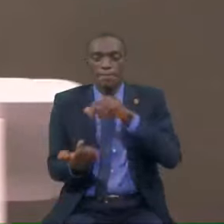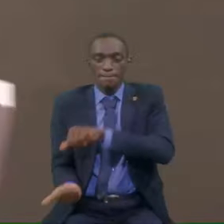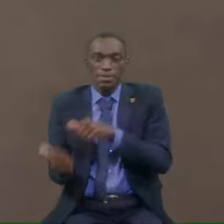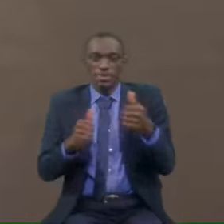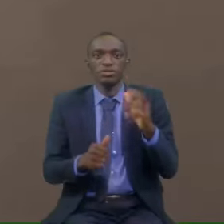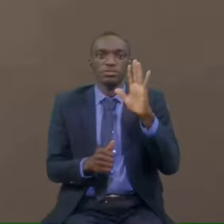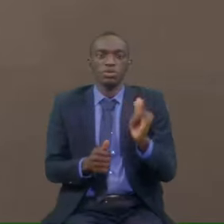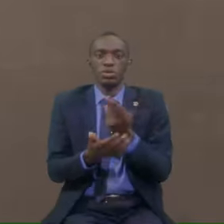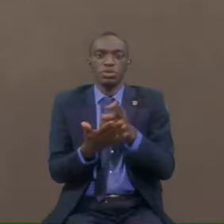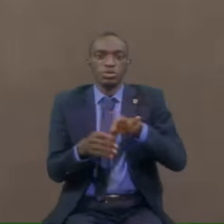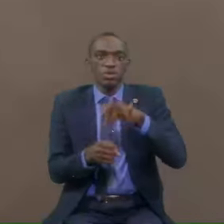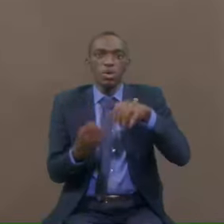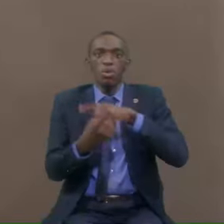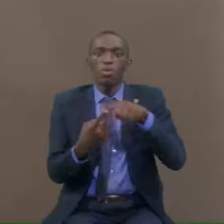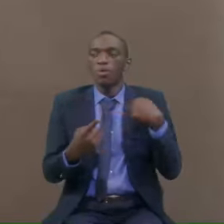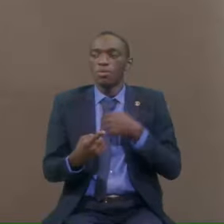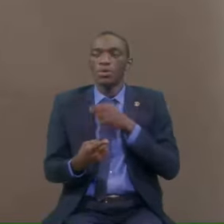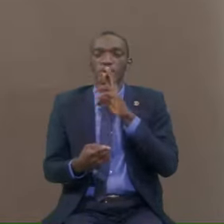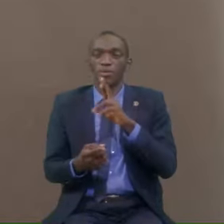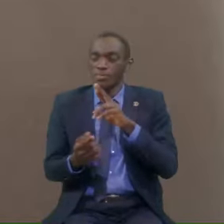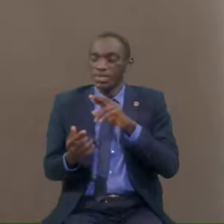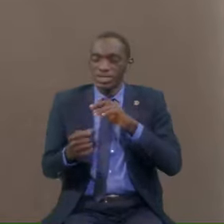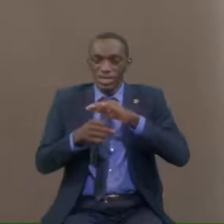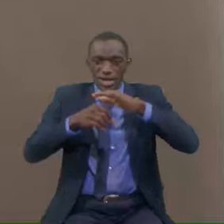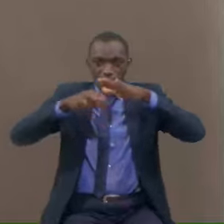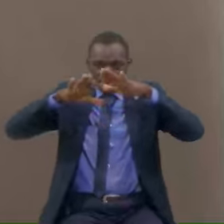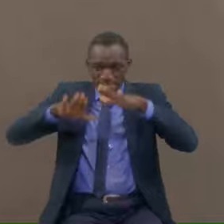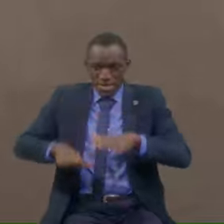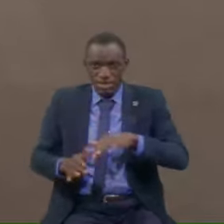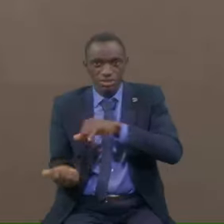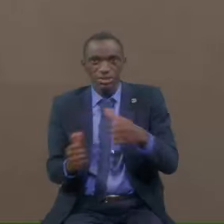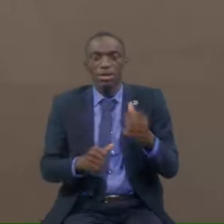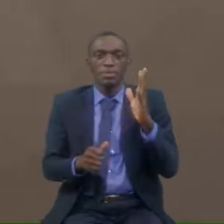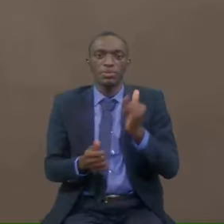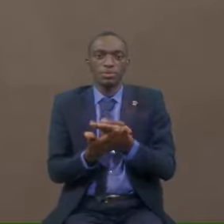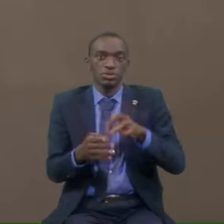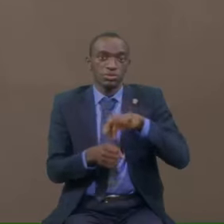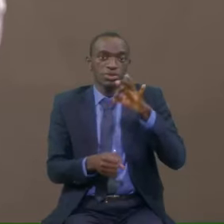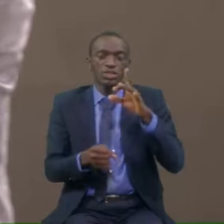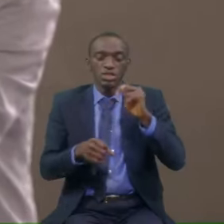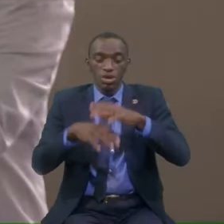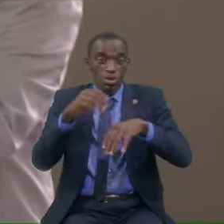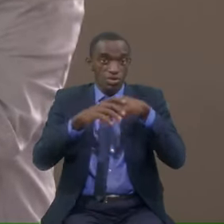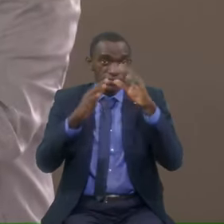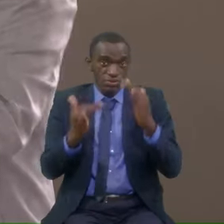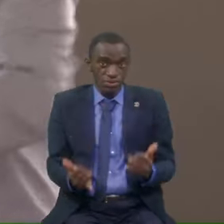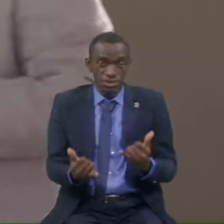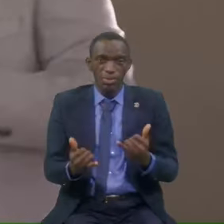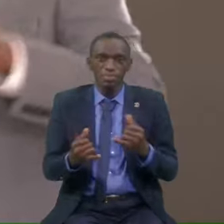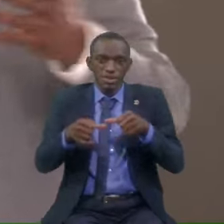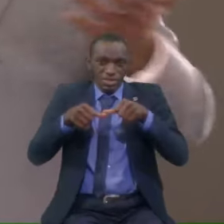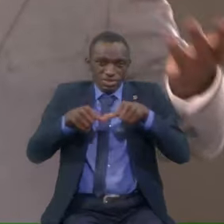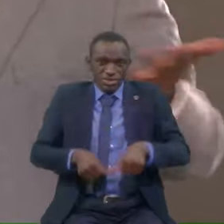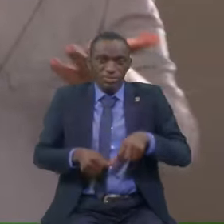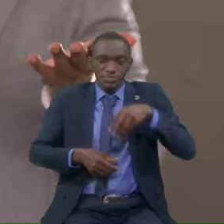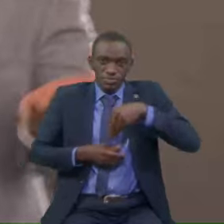immergés dans le Saint-Esprit, le Consolateur vient en nous. Il sera en